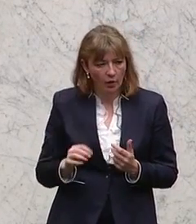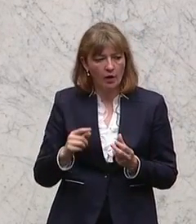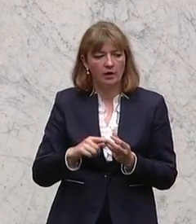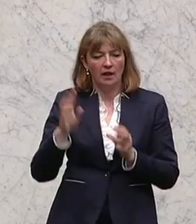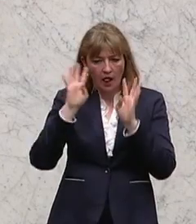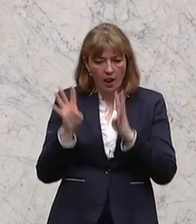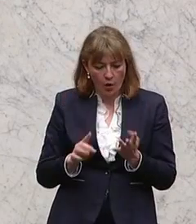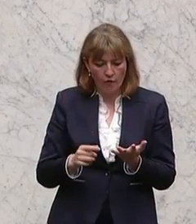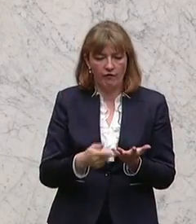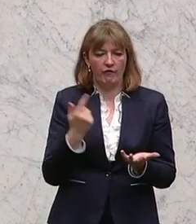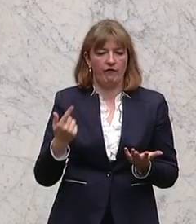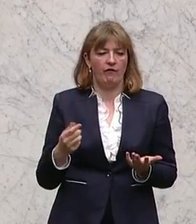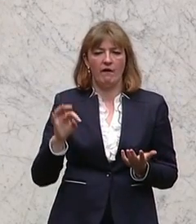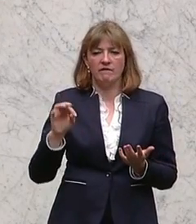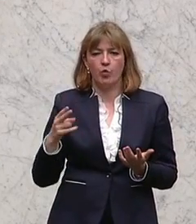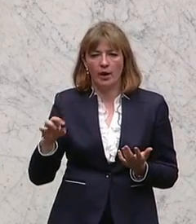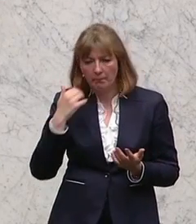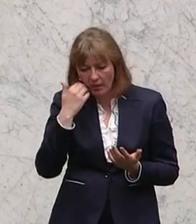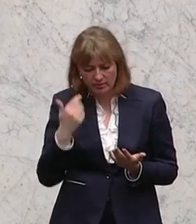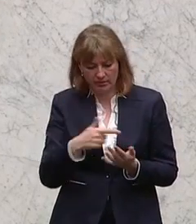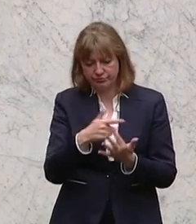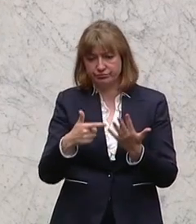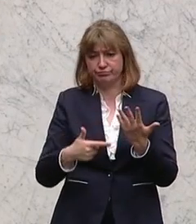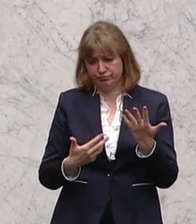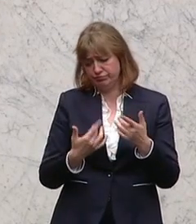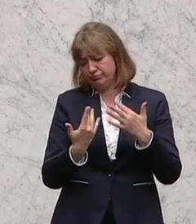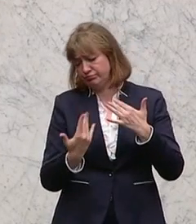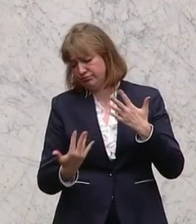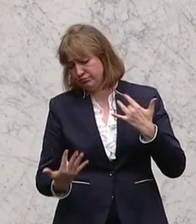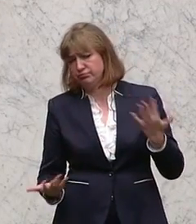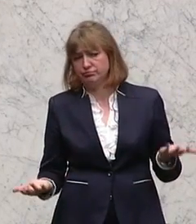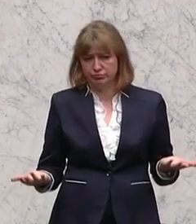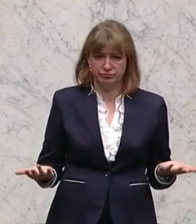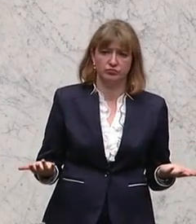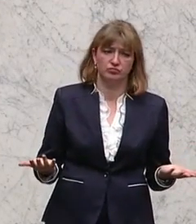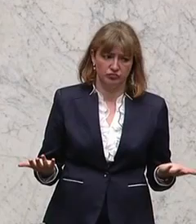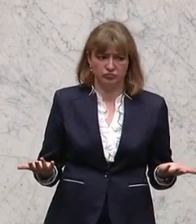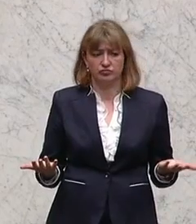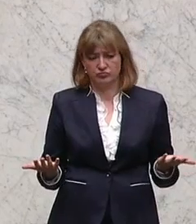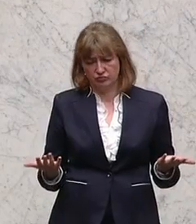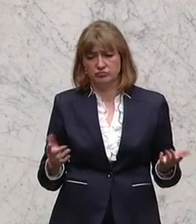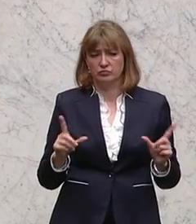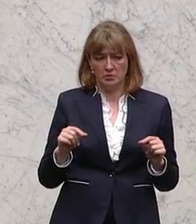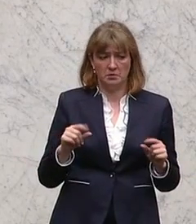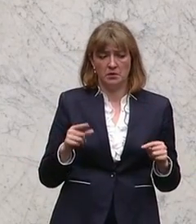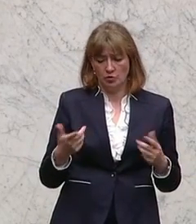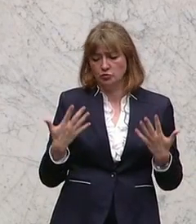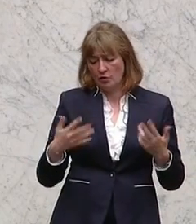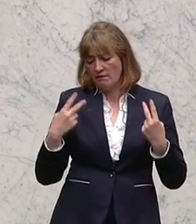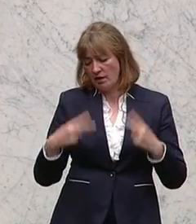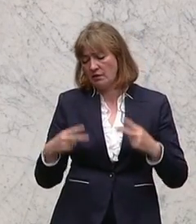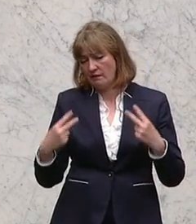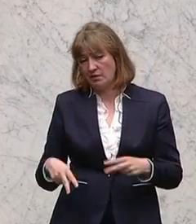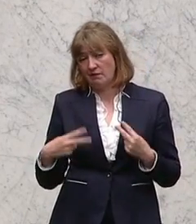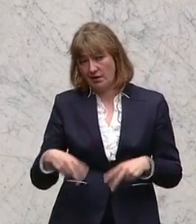Raimund Löw. Ja, das würde sich mehr und weniger fortsetzen